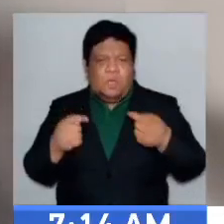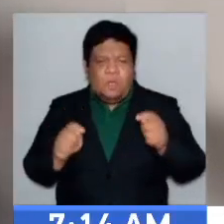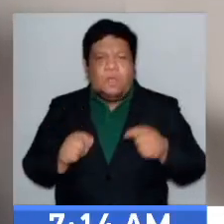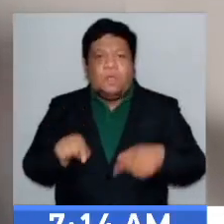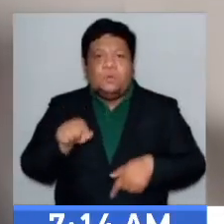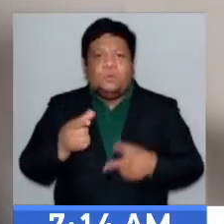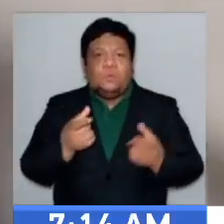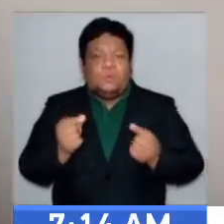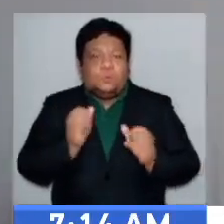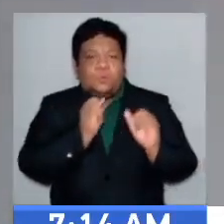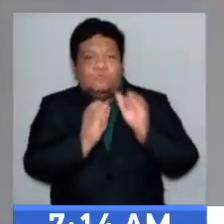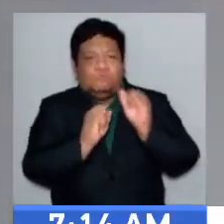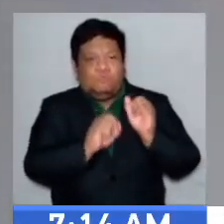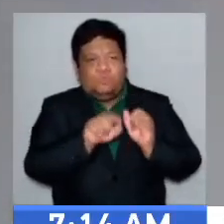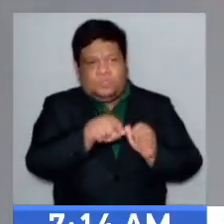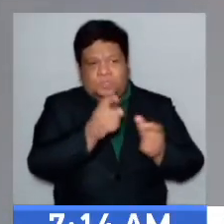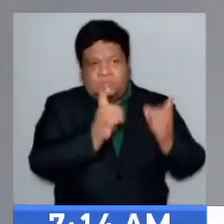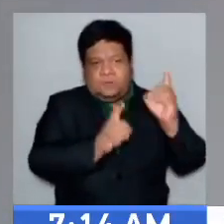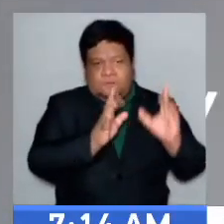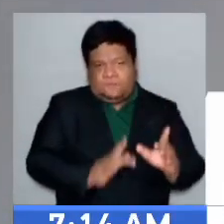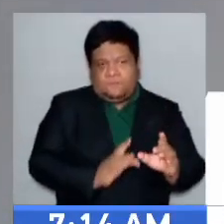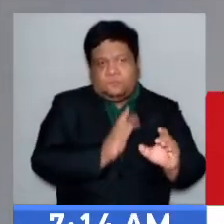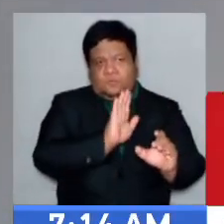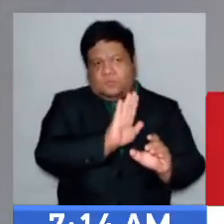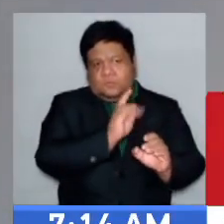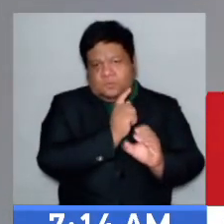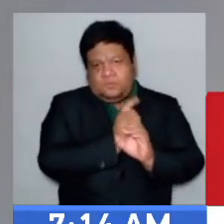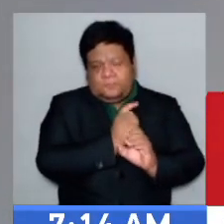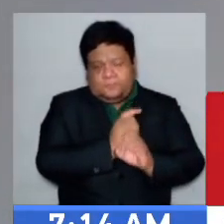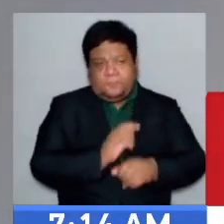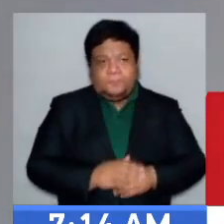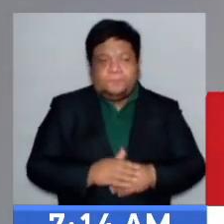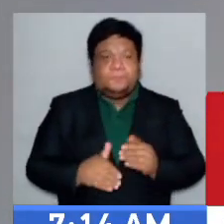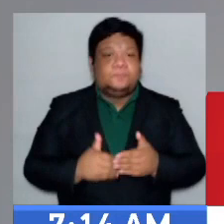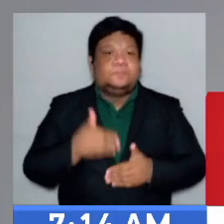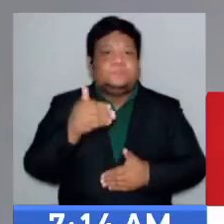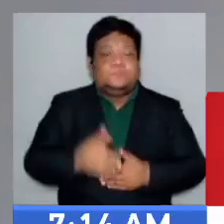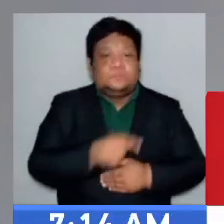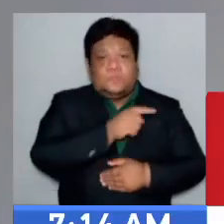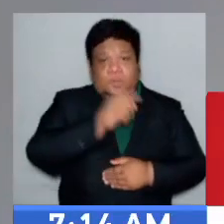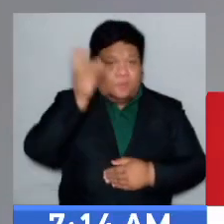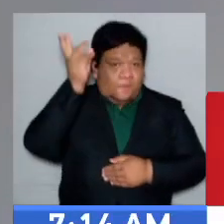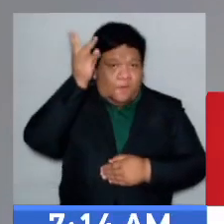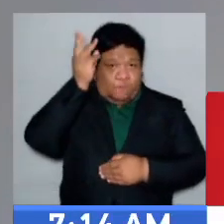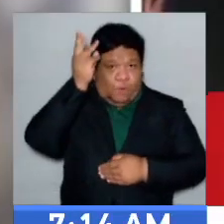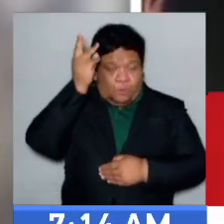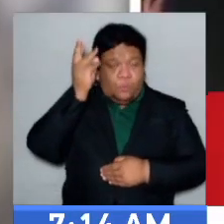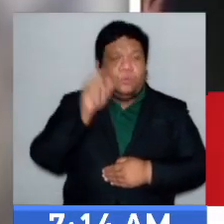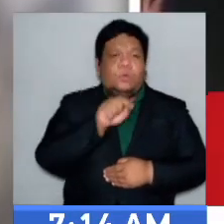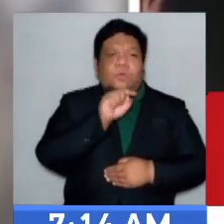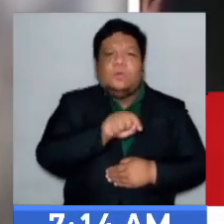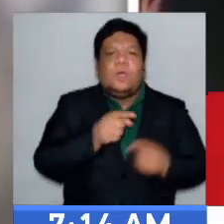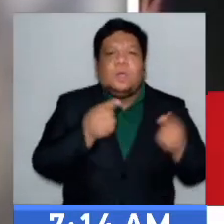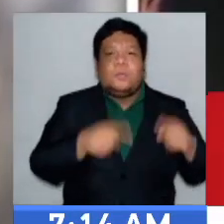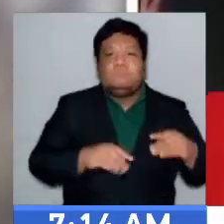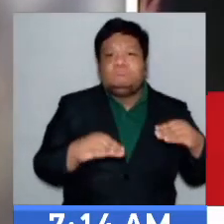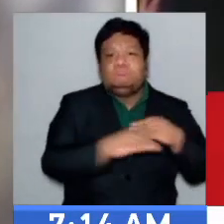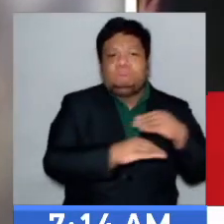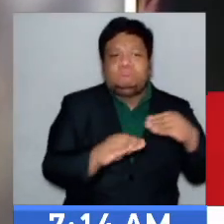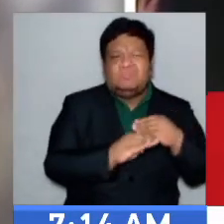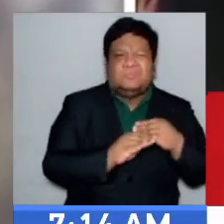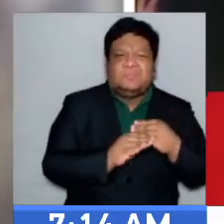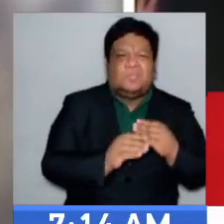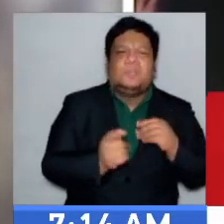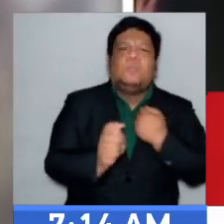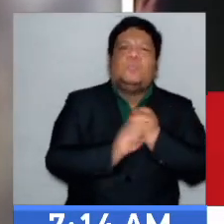ng driver ng truck. Sa Kiangan, Ifugao, pansamantalang isinara ang National Road dahil sa mga putik at bato